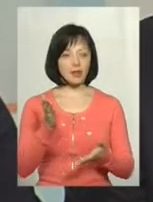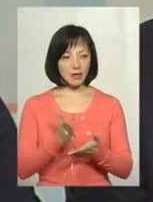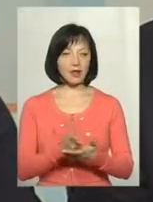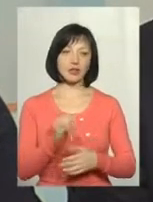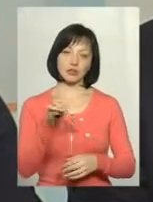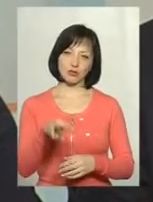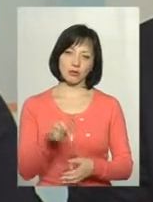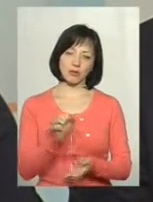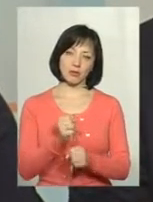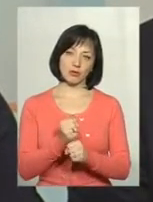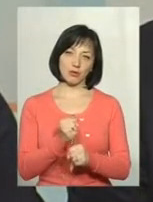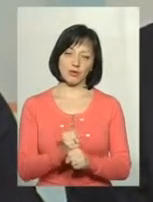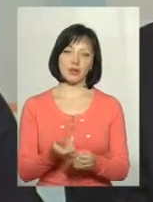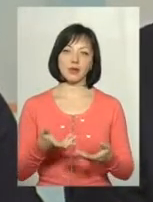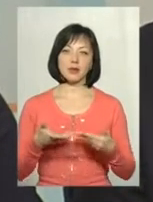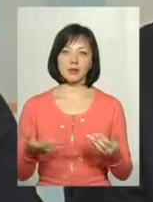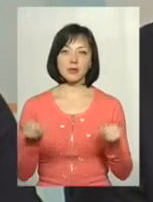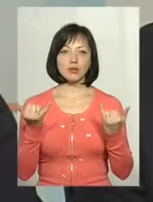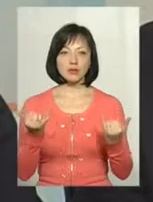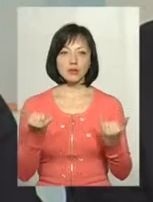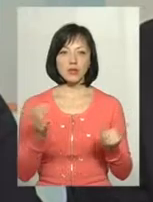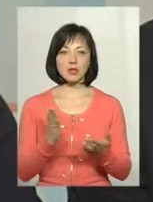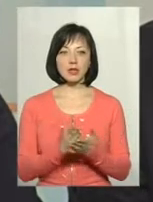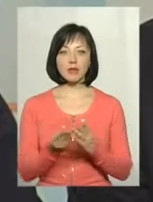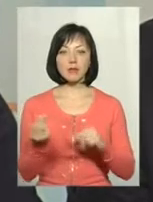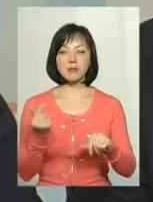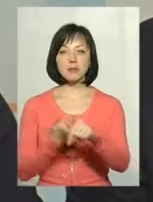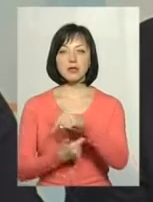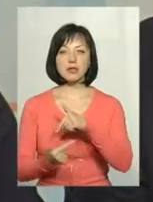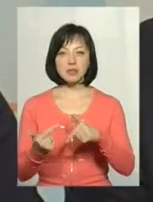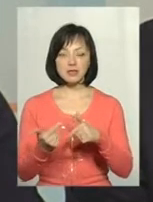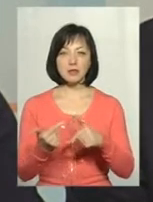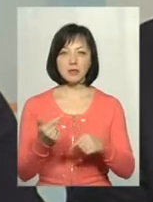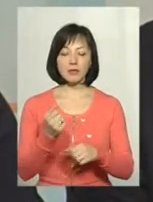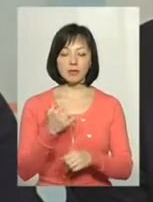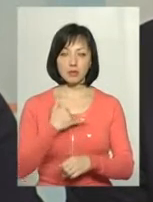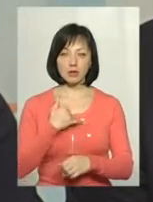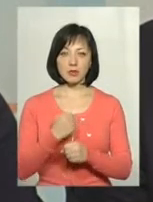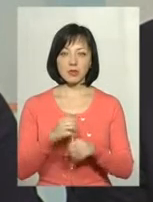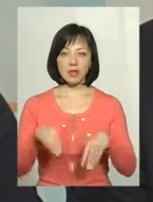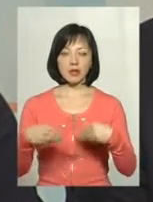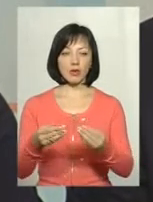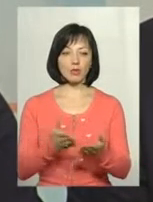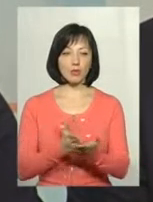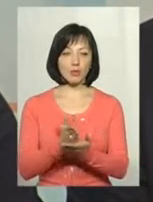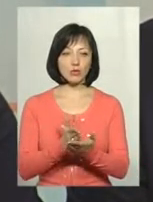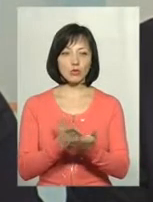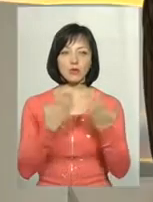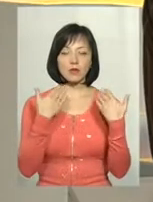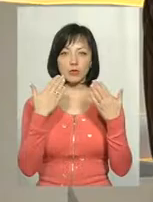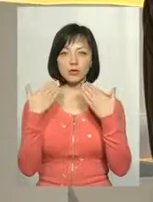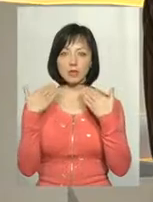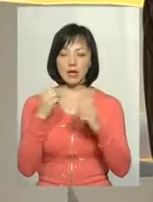чим працювати. І ми бачимо сьогодні, і той бізнес, який працює, сьогодні в нас надають послуги по відпочинку,